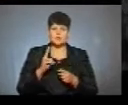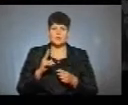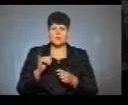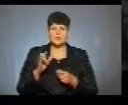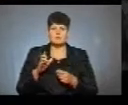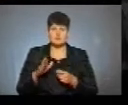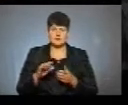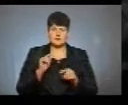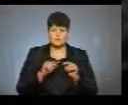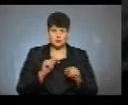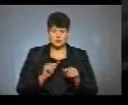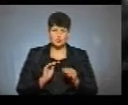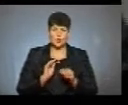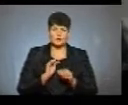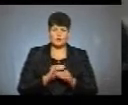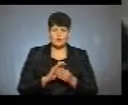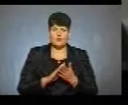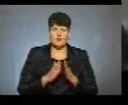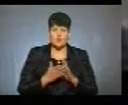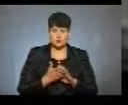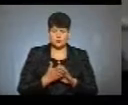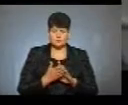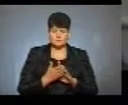ми друкуємо додаткову угоду на,